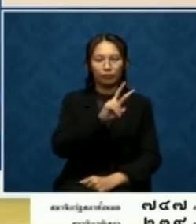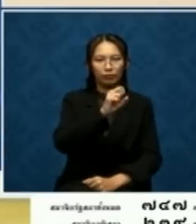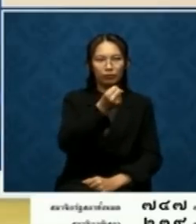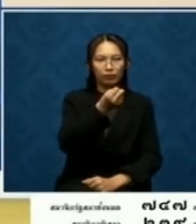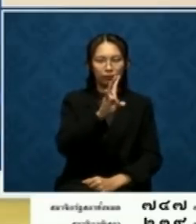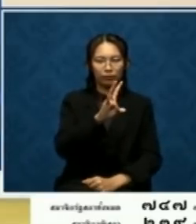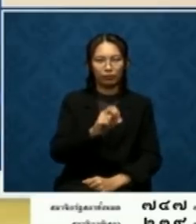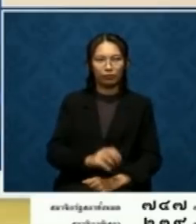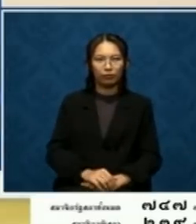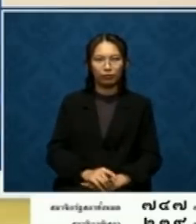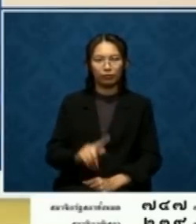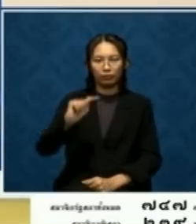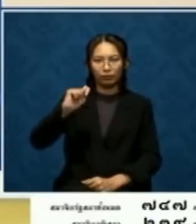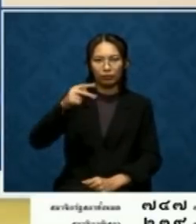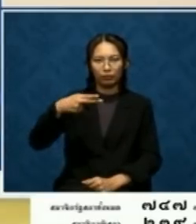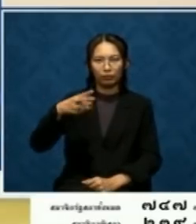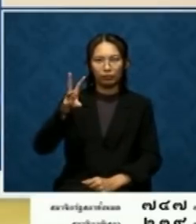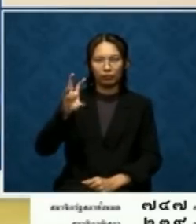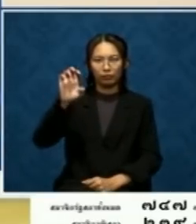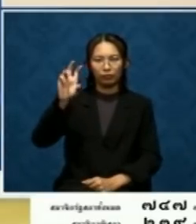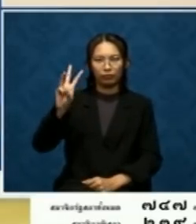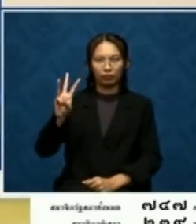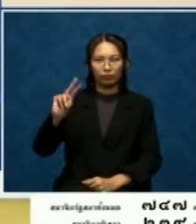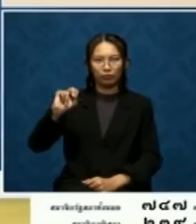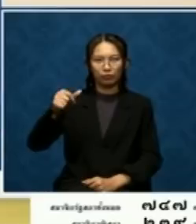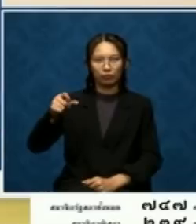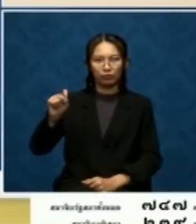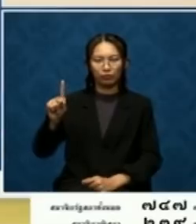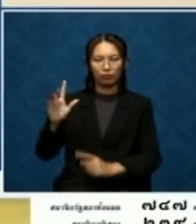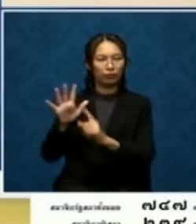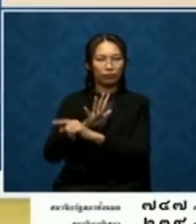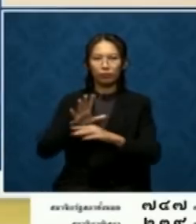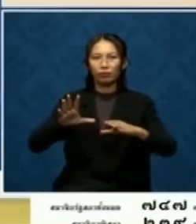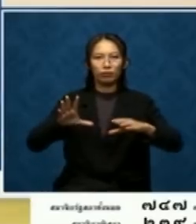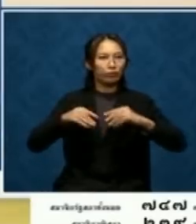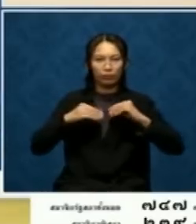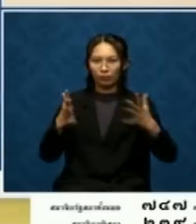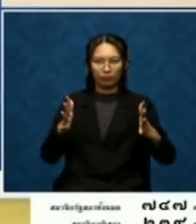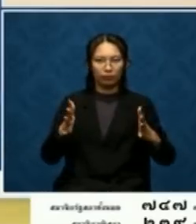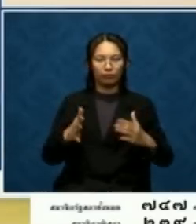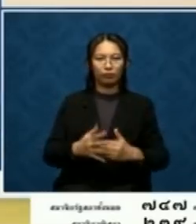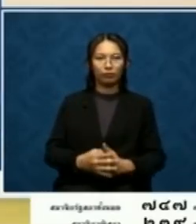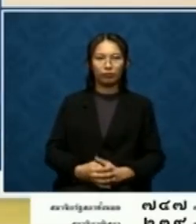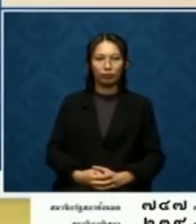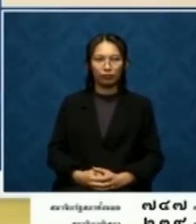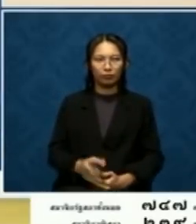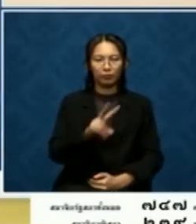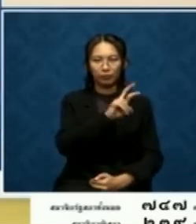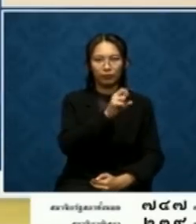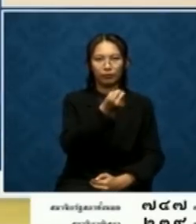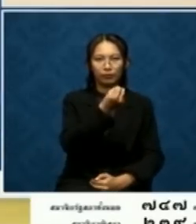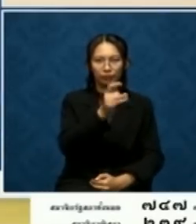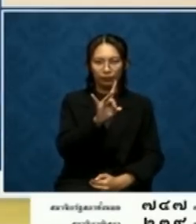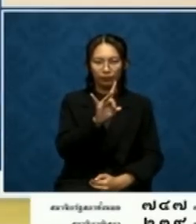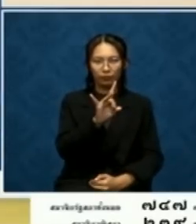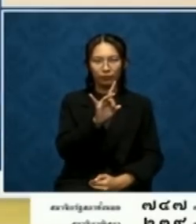จารย์มองว่า คืออย่าลืมว่าเพื่อไทยได้ให้สัญญาอีกครั้งนึงแล้วนะครับว่าจะเสนอเมื่อมีการประชุมพรรคครั้งแรกนัดแรกจะเสน